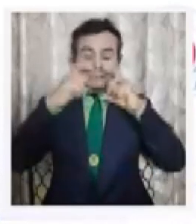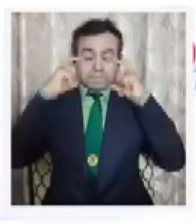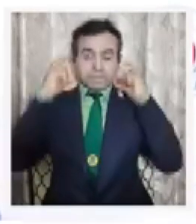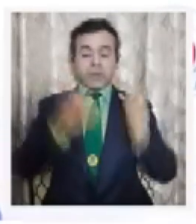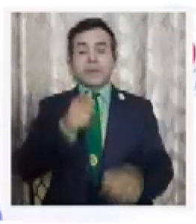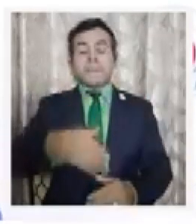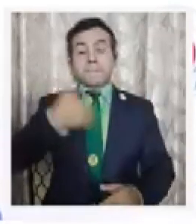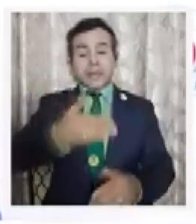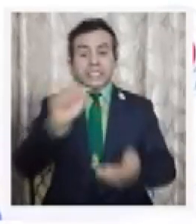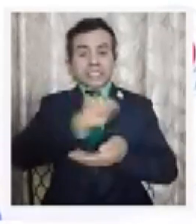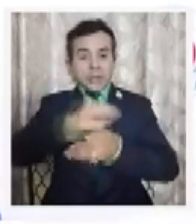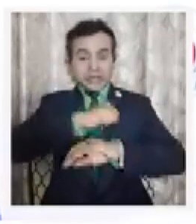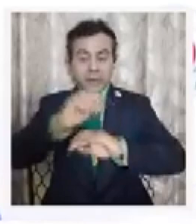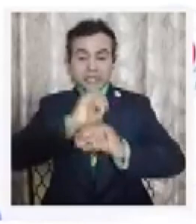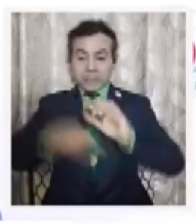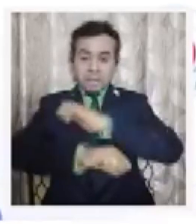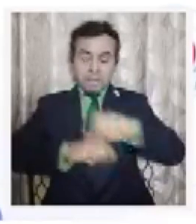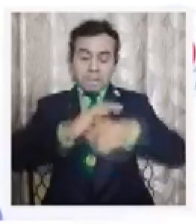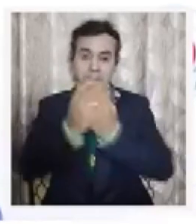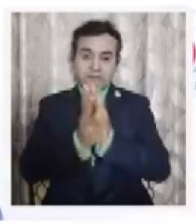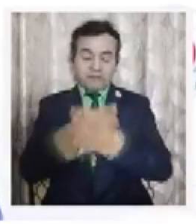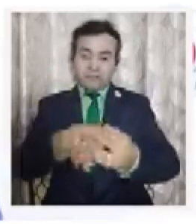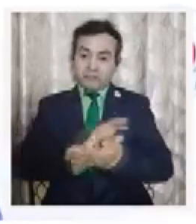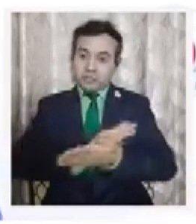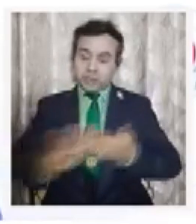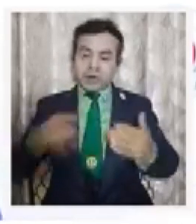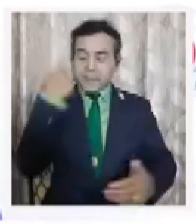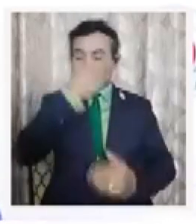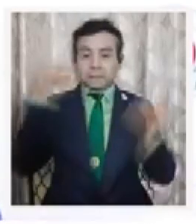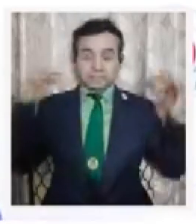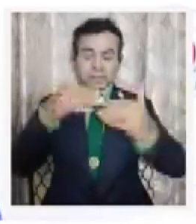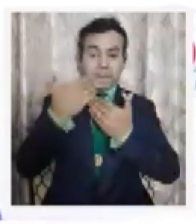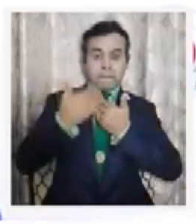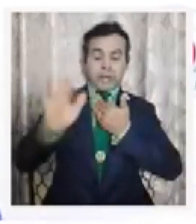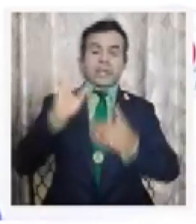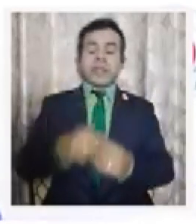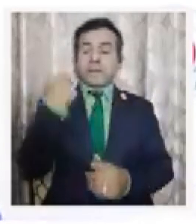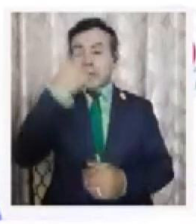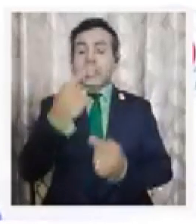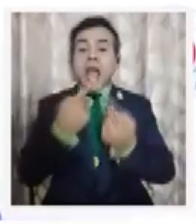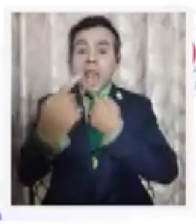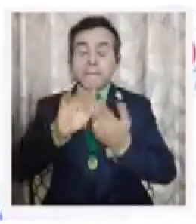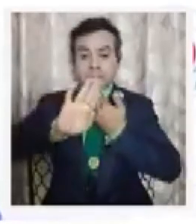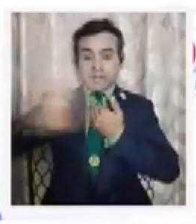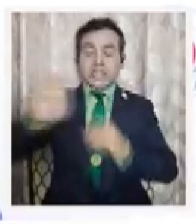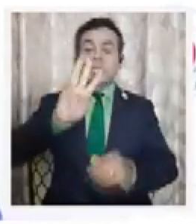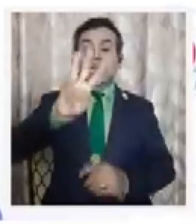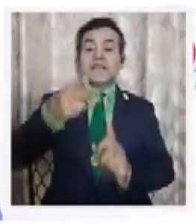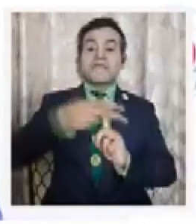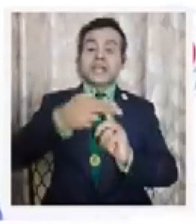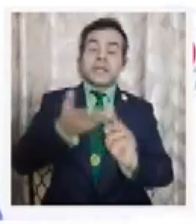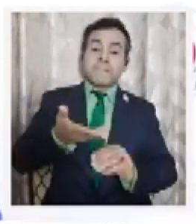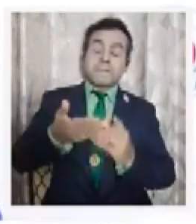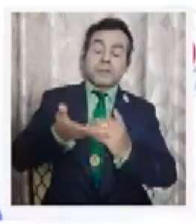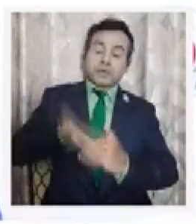রাখুন, সঠিকভাবে মাস্ক পরুন, বারবার সাবান পানি দিয়ে 20 সেকেন্ড ধরে হাত ধুন, জনসমাবেশ এড়িয়ে চলুন এবং